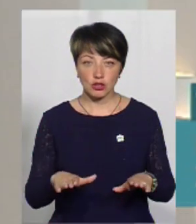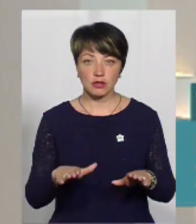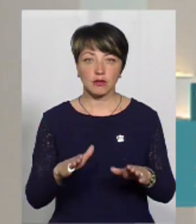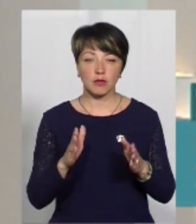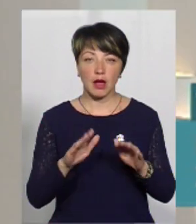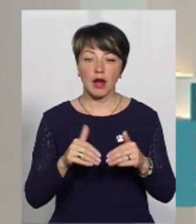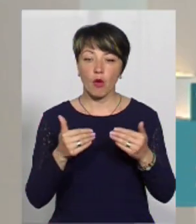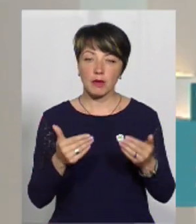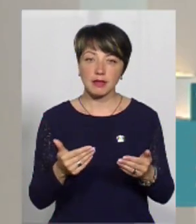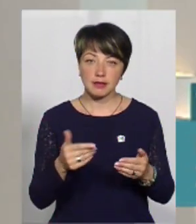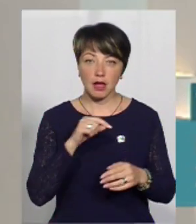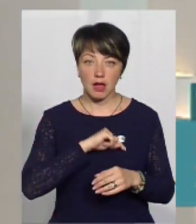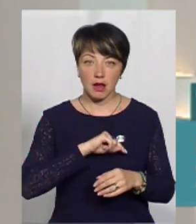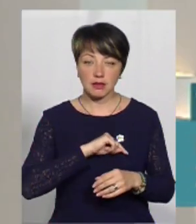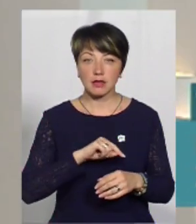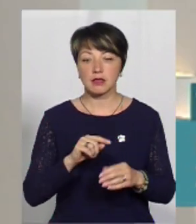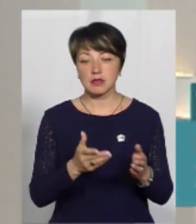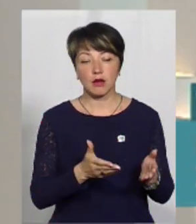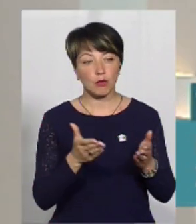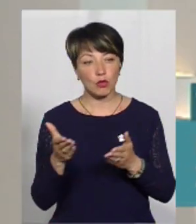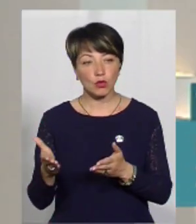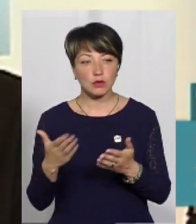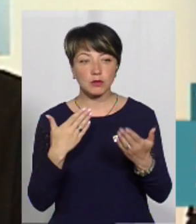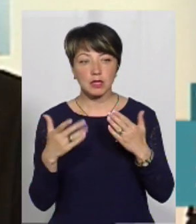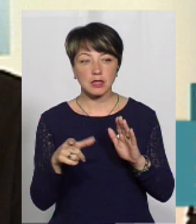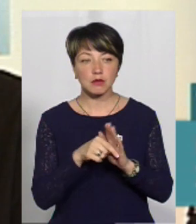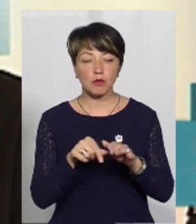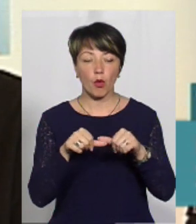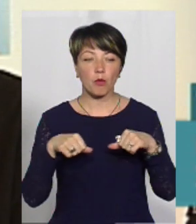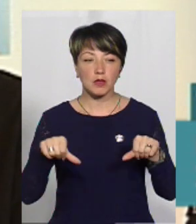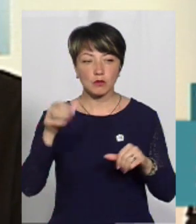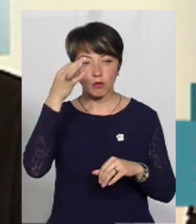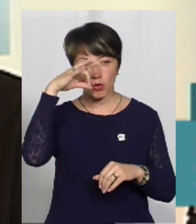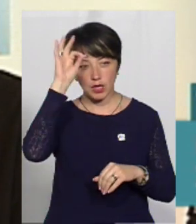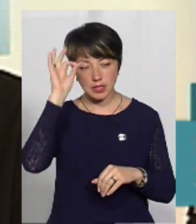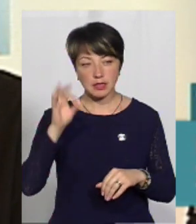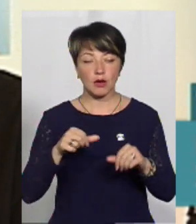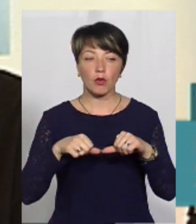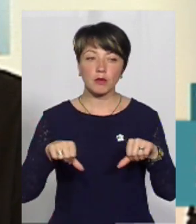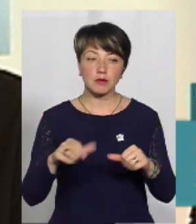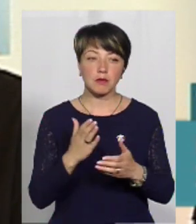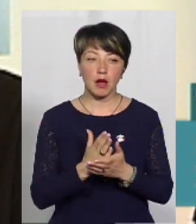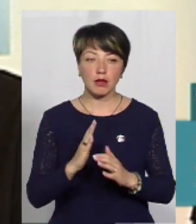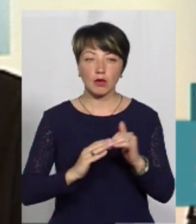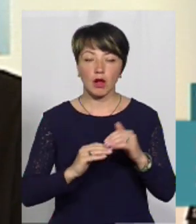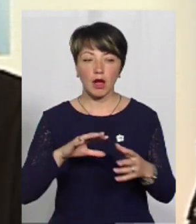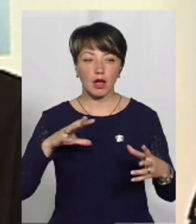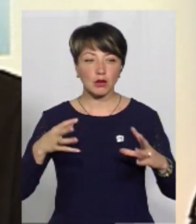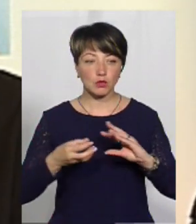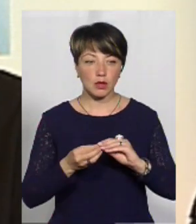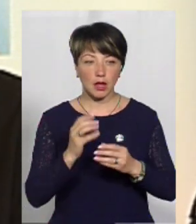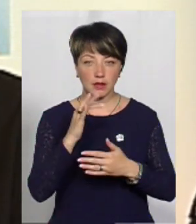поліцейської комісії рекомендаційний характер, кандидати запрошуються на співбесіду з поліцейською комісією. Поліцейська комісія має на руках результати